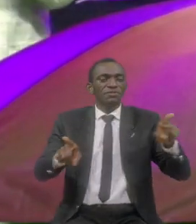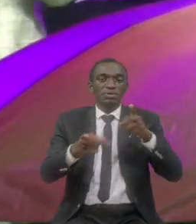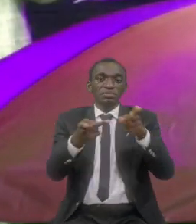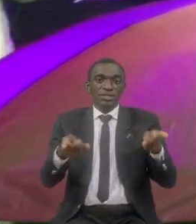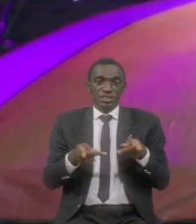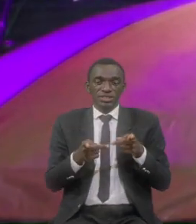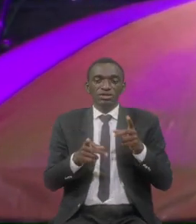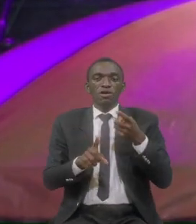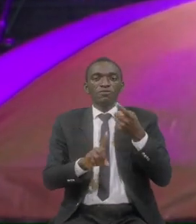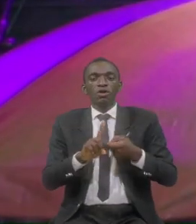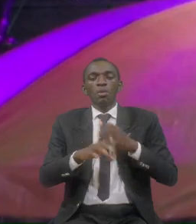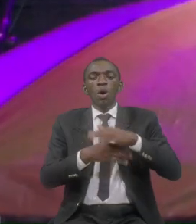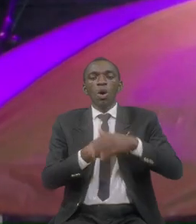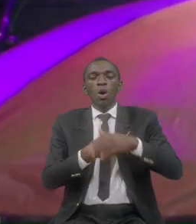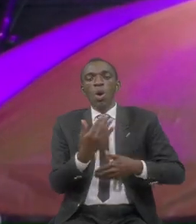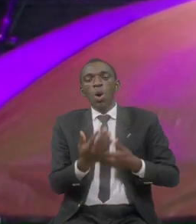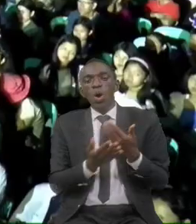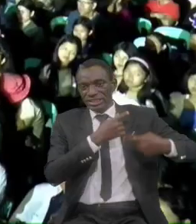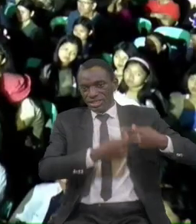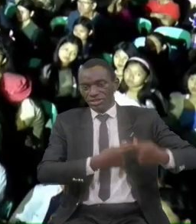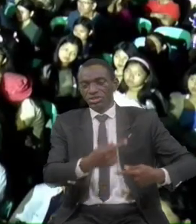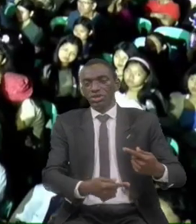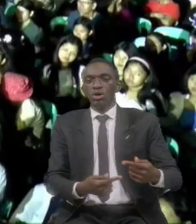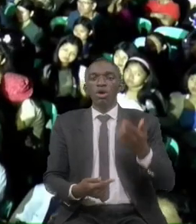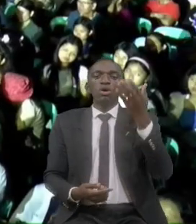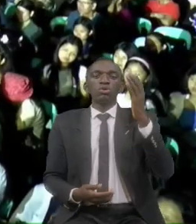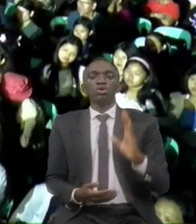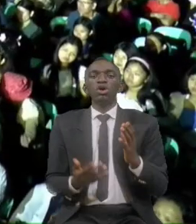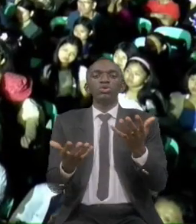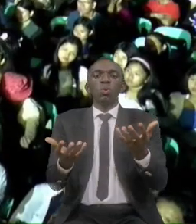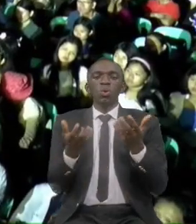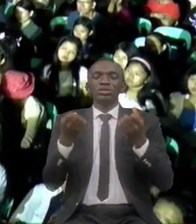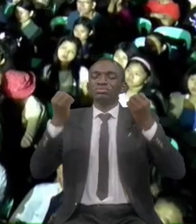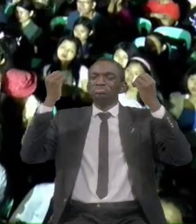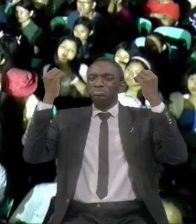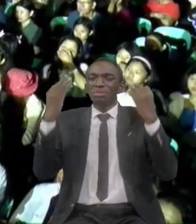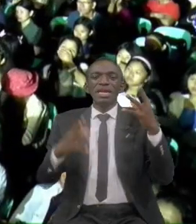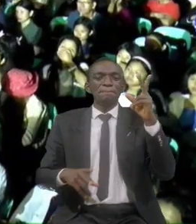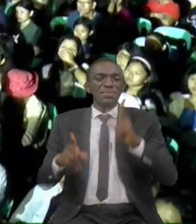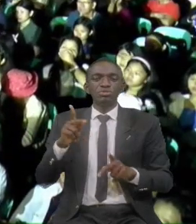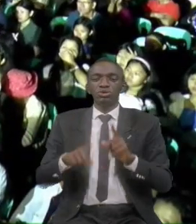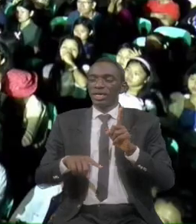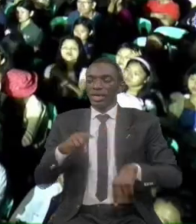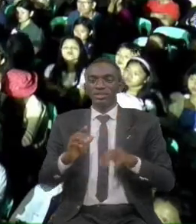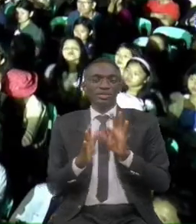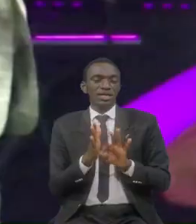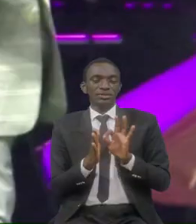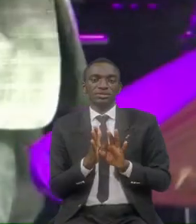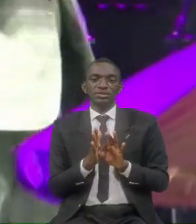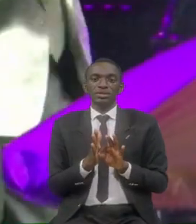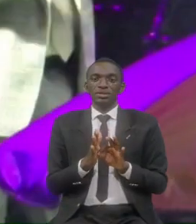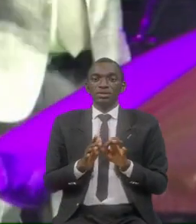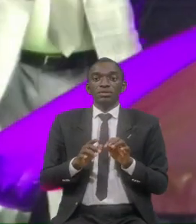Ginanglan niyang tanang tao sa tanang henerasyon. He wanted a multitude uncountable. Gusto siya tanan baga sa mga tao. But